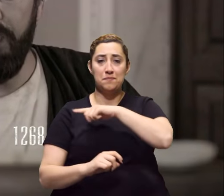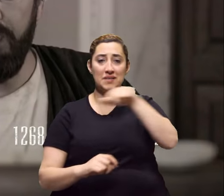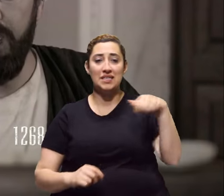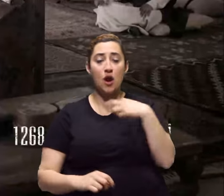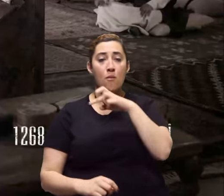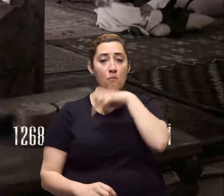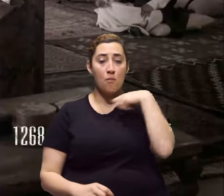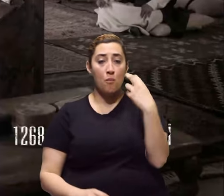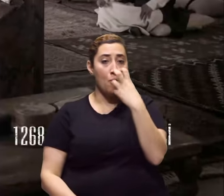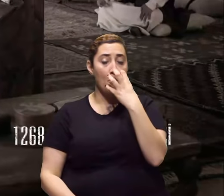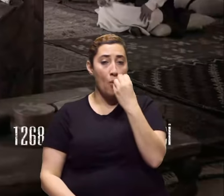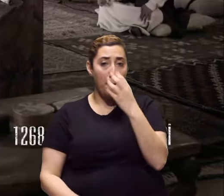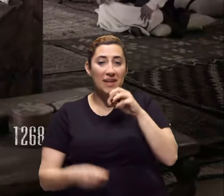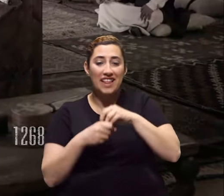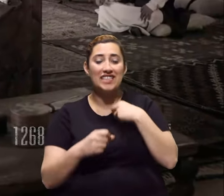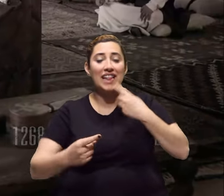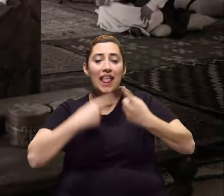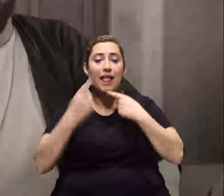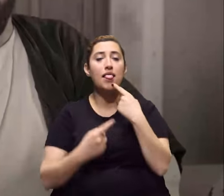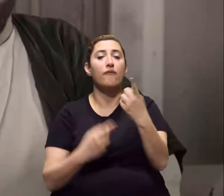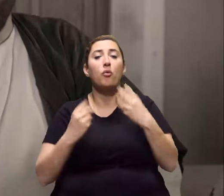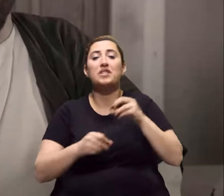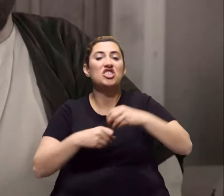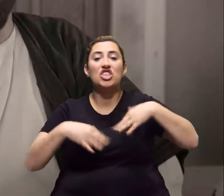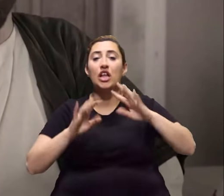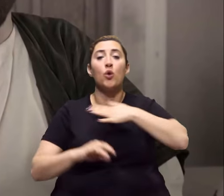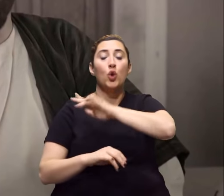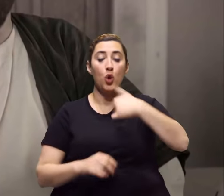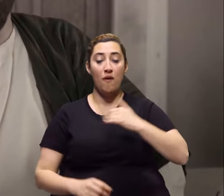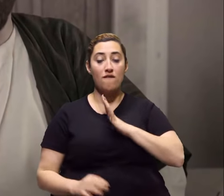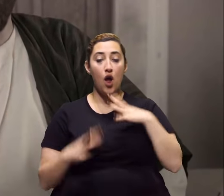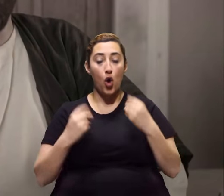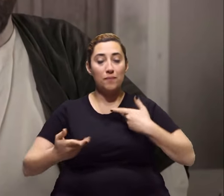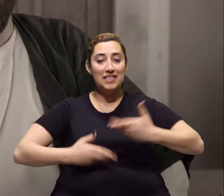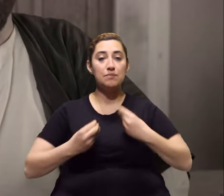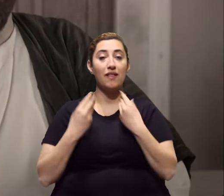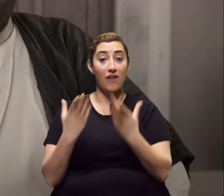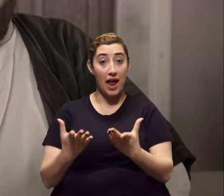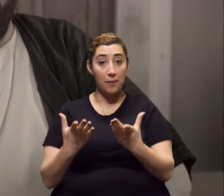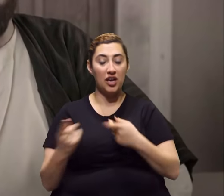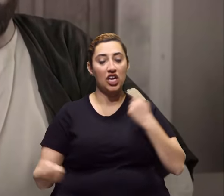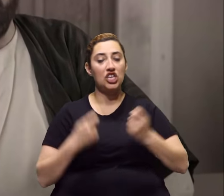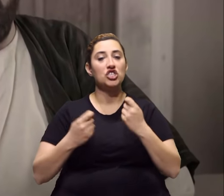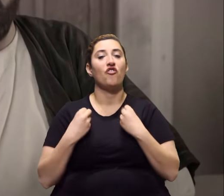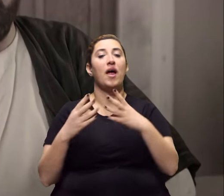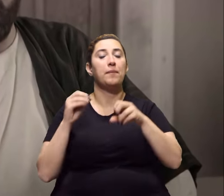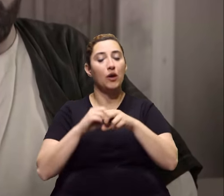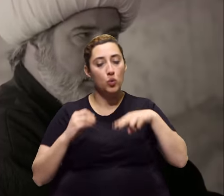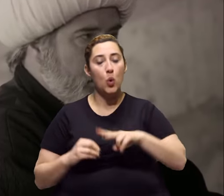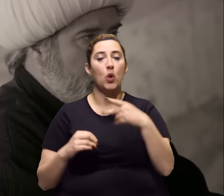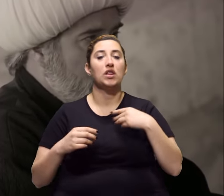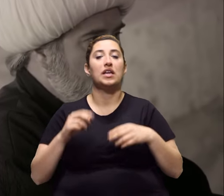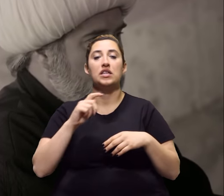ümmeti Muhammed için dilimizle laf etmek değil, tüm varlığımızla hizmet etmek, iş görmek yoluna